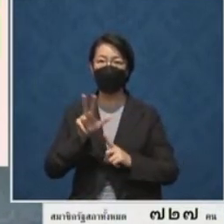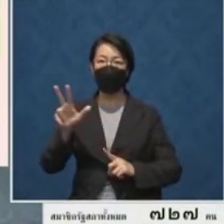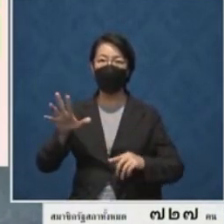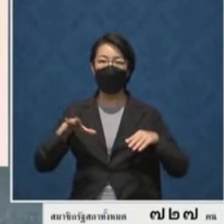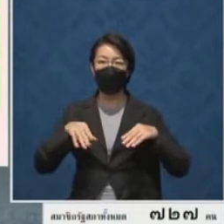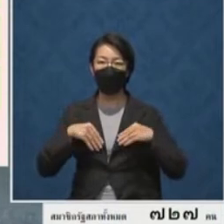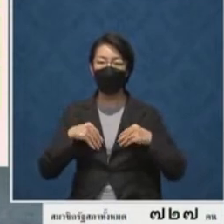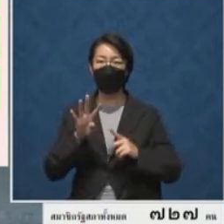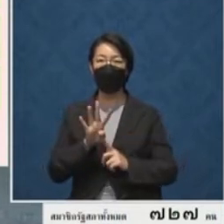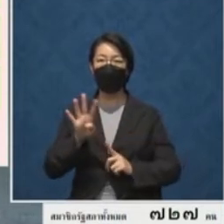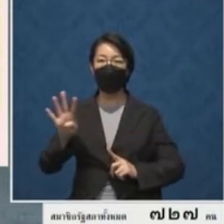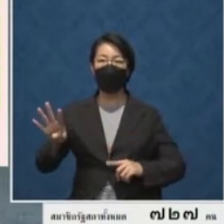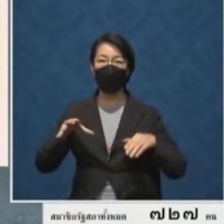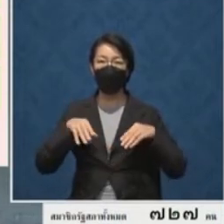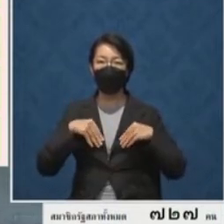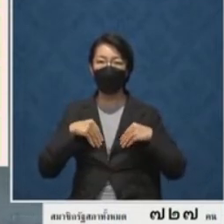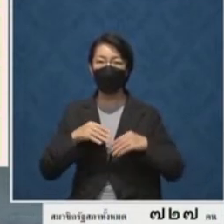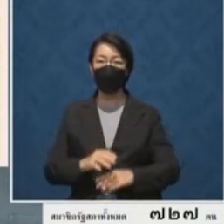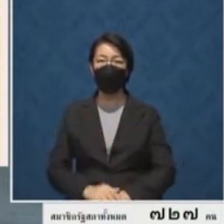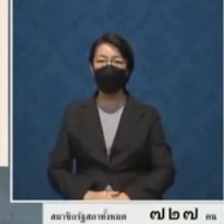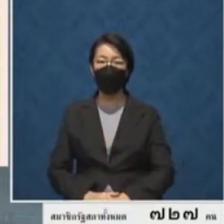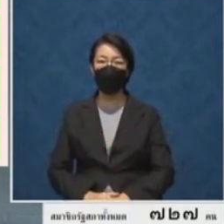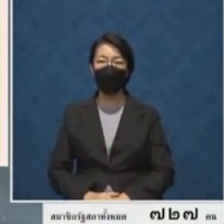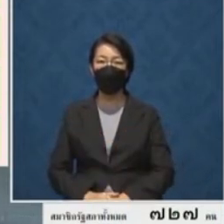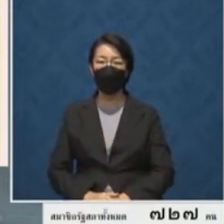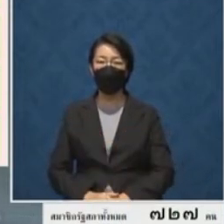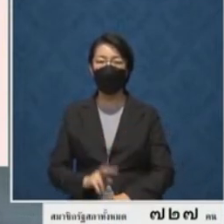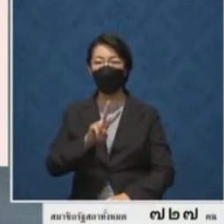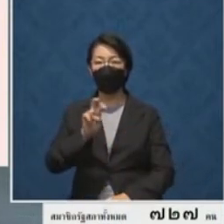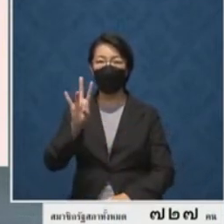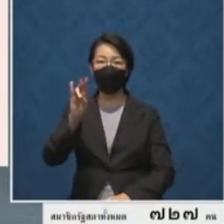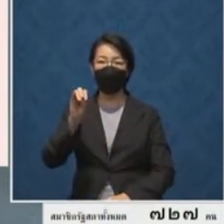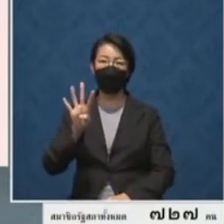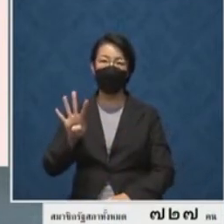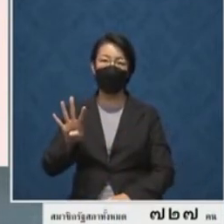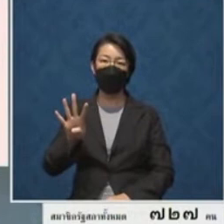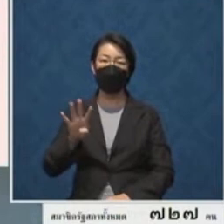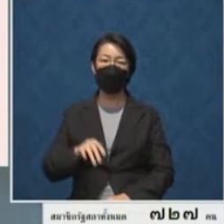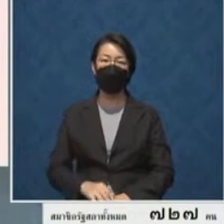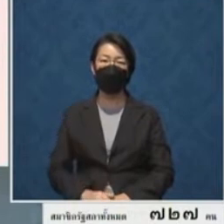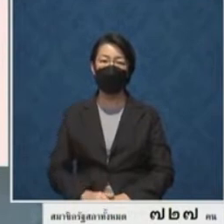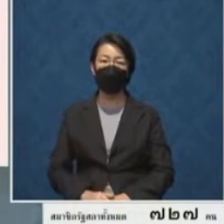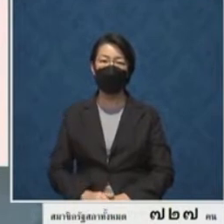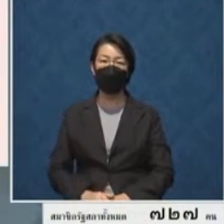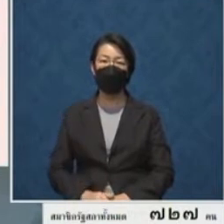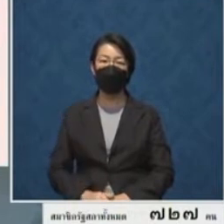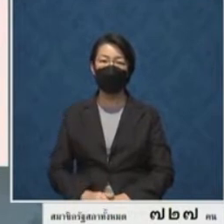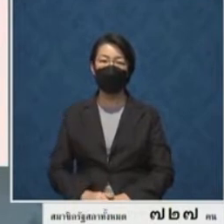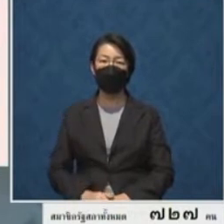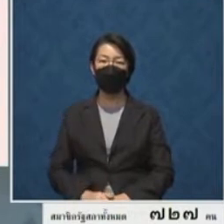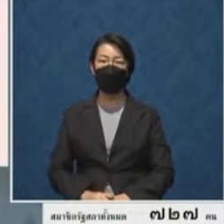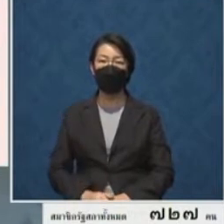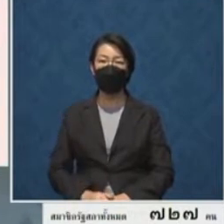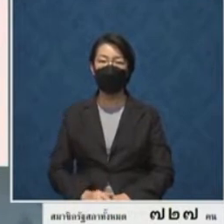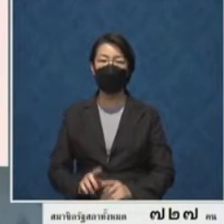รับหลักการค่ะ 274นายบุญลือประเสริฐโสภา 1รับหลัก